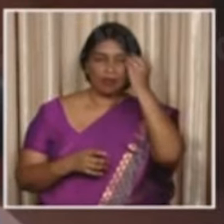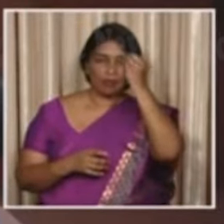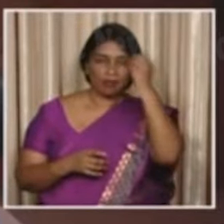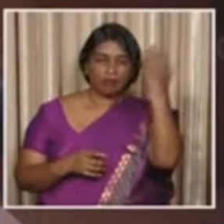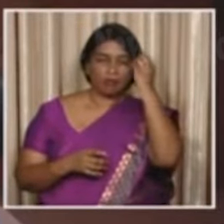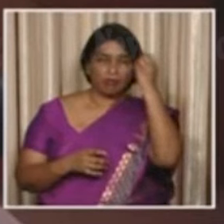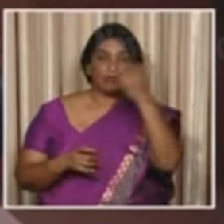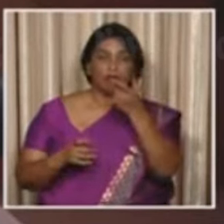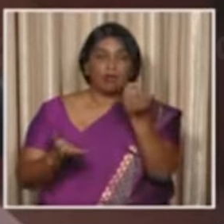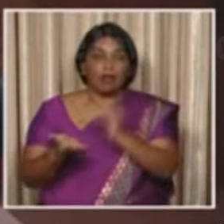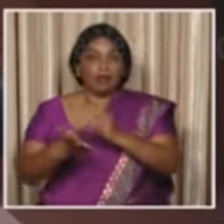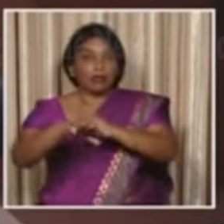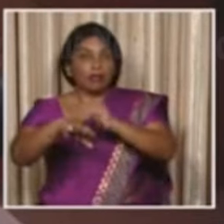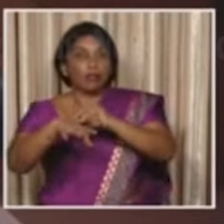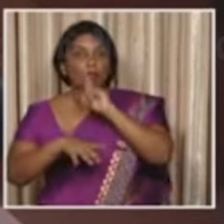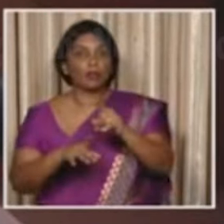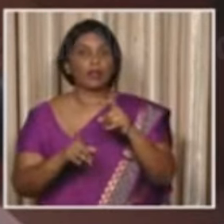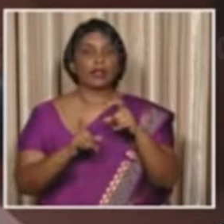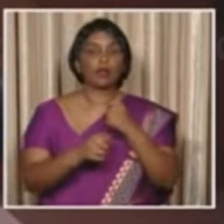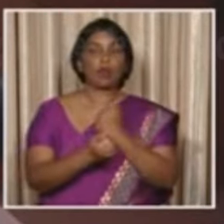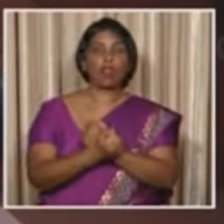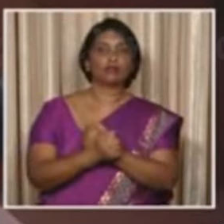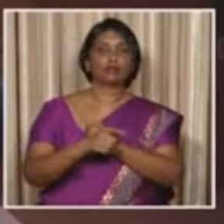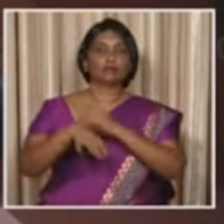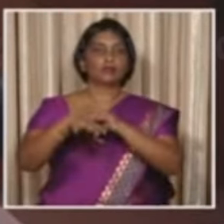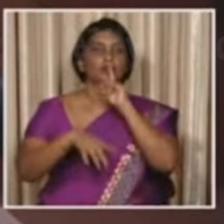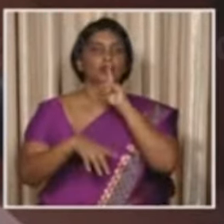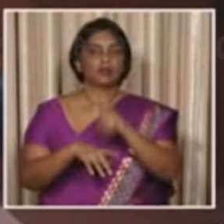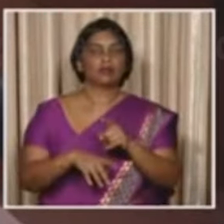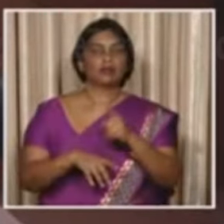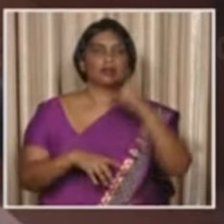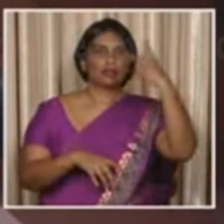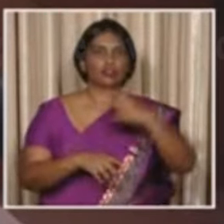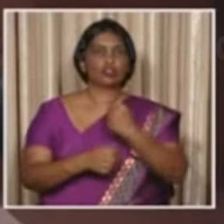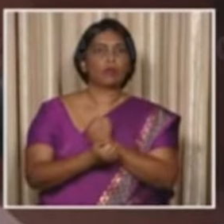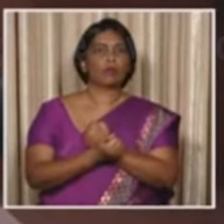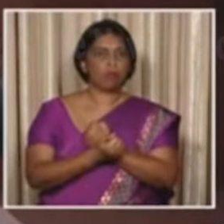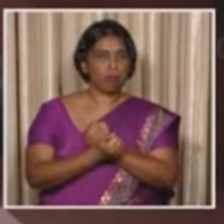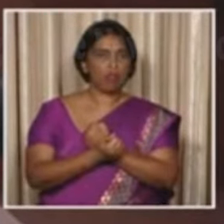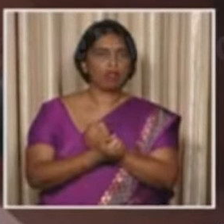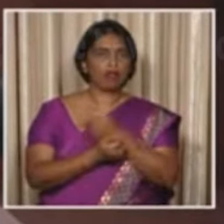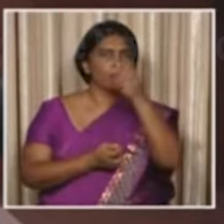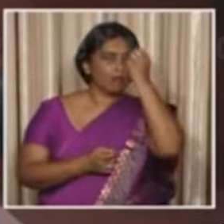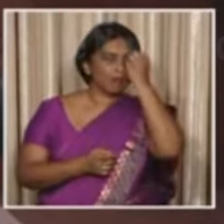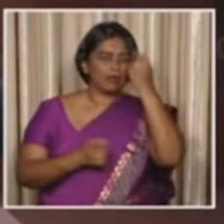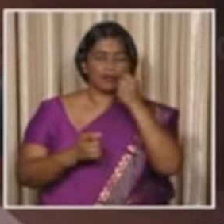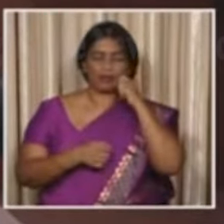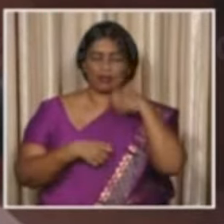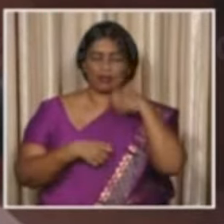මතක් කරන්නේ DIG මහත්තය. එතන හිටපු නියෝජ්‍ය පොලිස්පතිවරයා තමයි සාක්ෂිකාරයට අමතක වුණාම මතක්